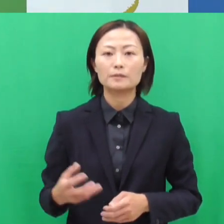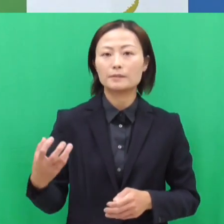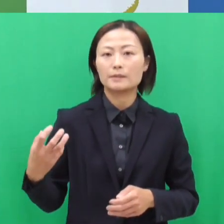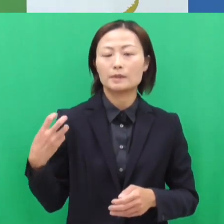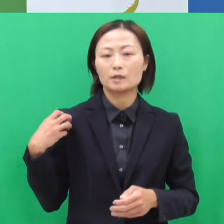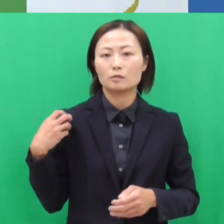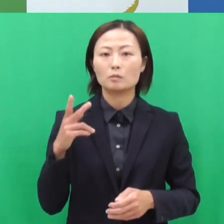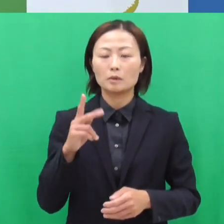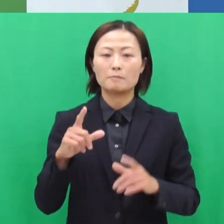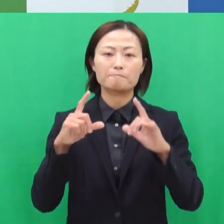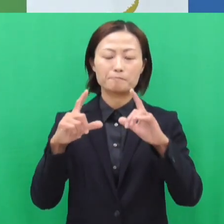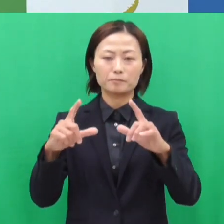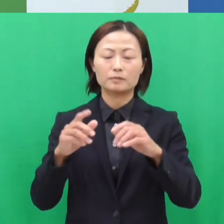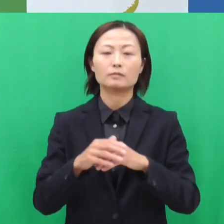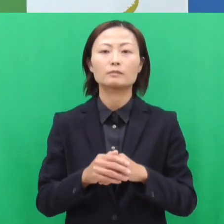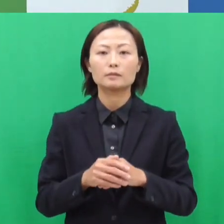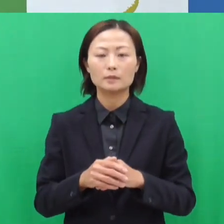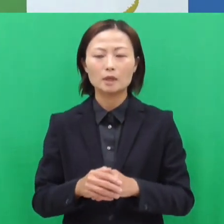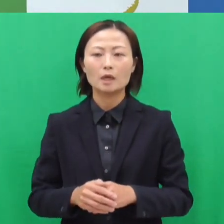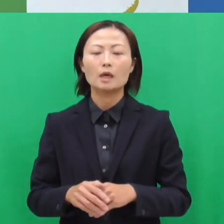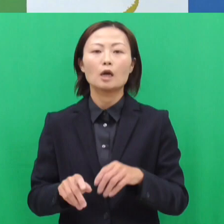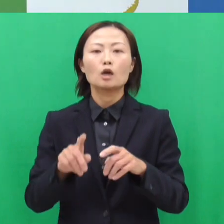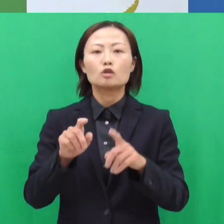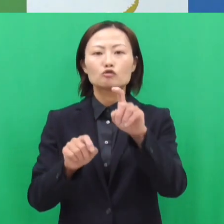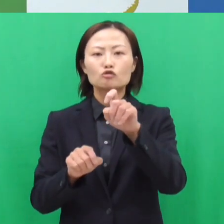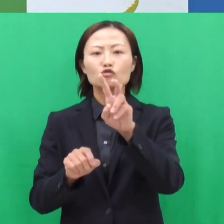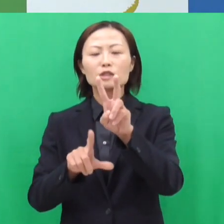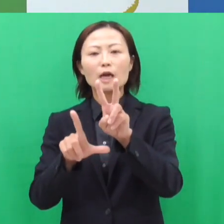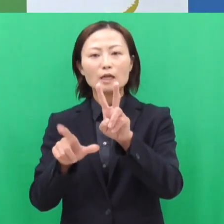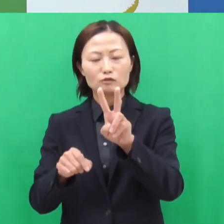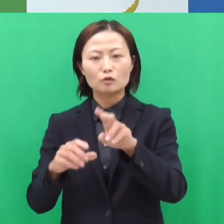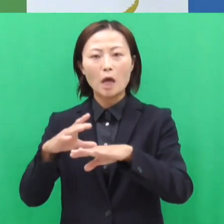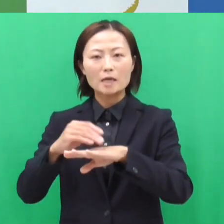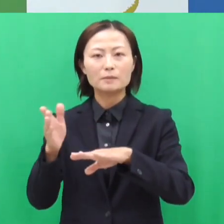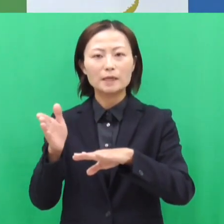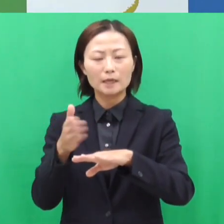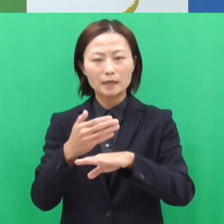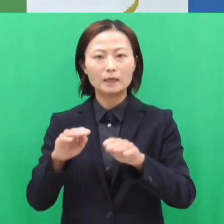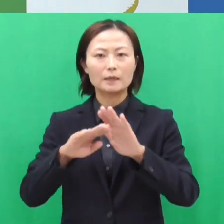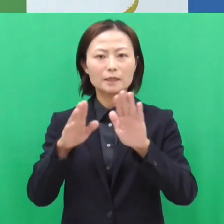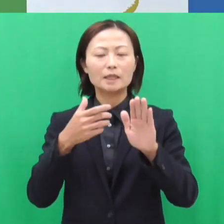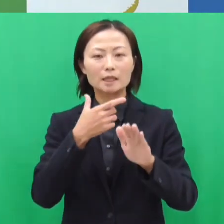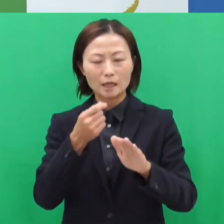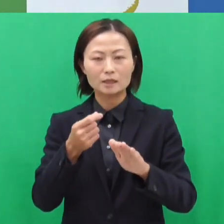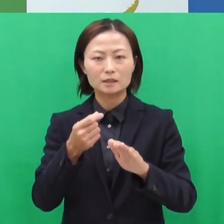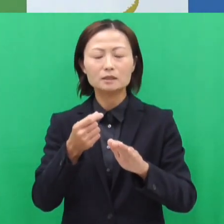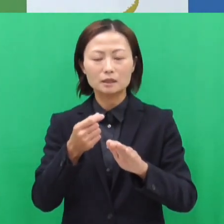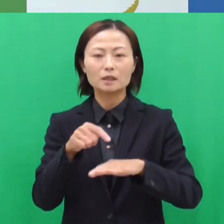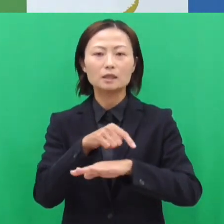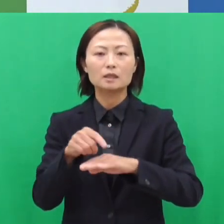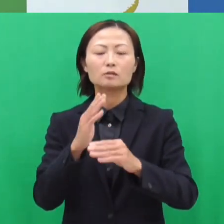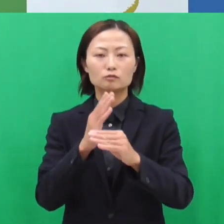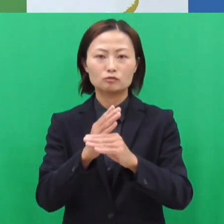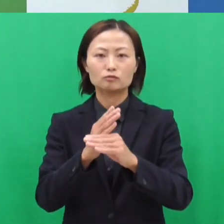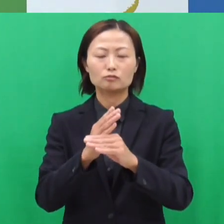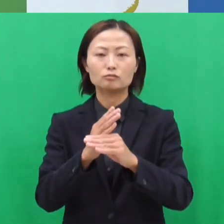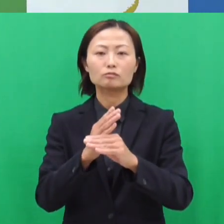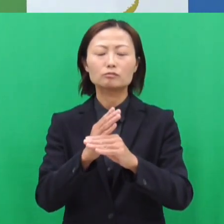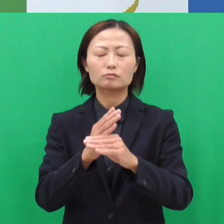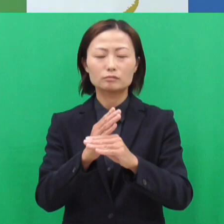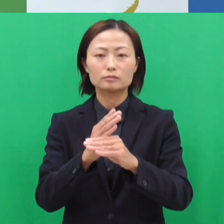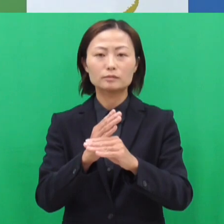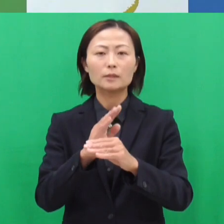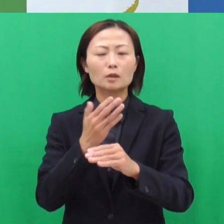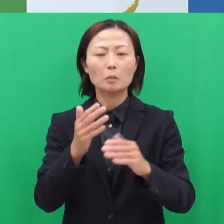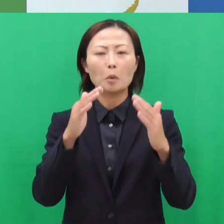システムの12月の初めから始めたい方向で進めておりますけれども先ほどお話しするのはもう会場の方